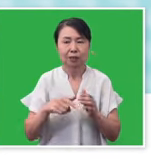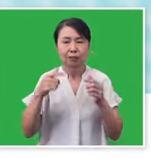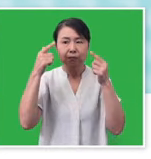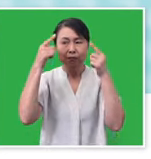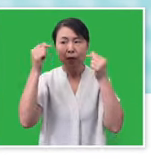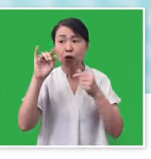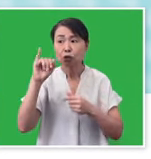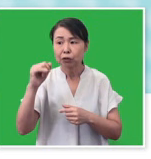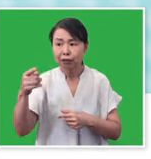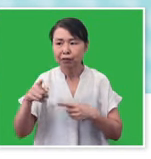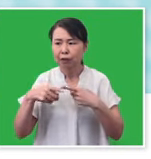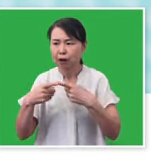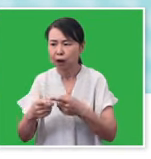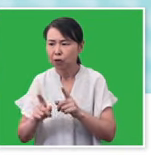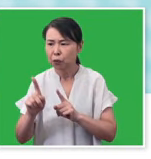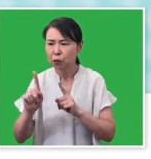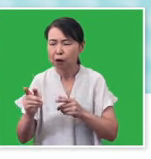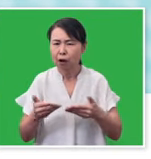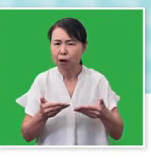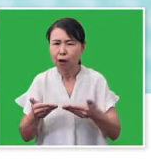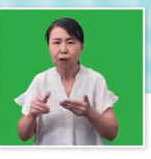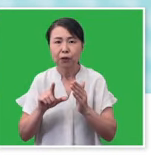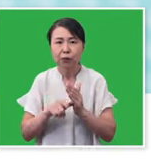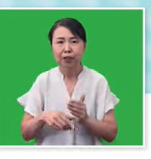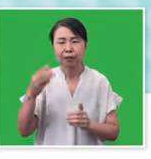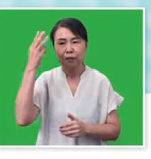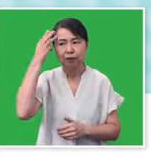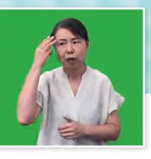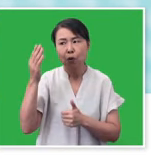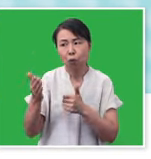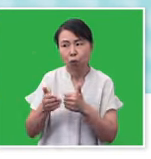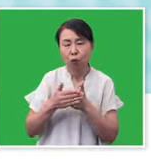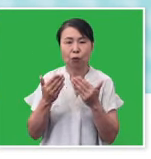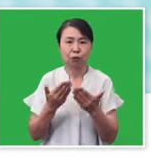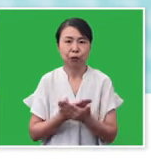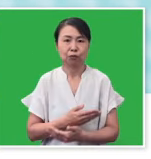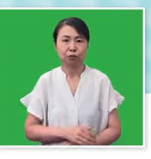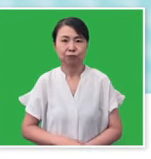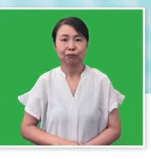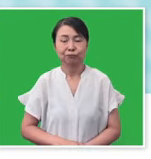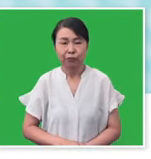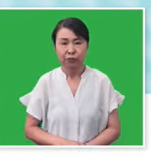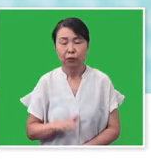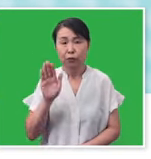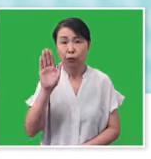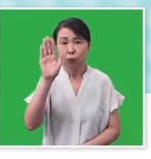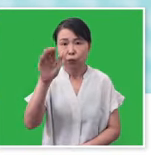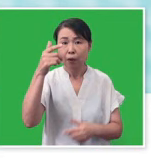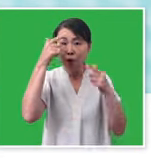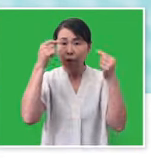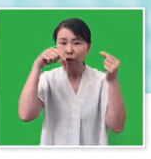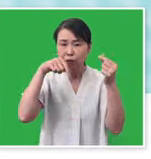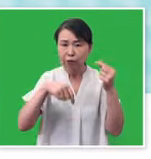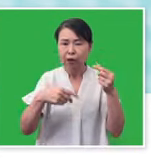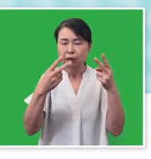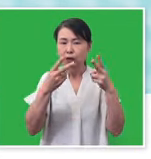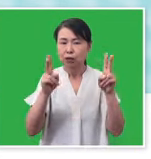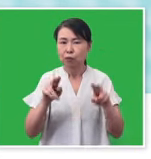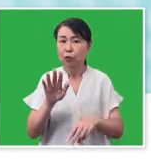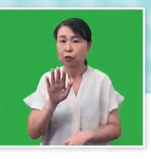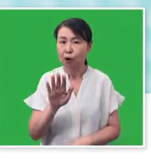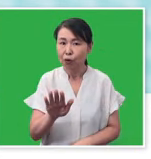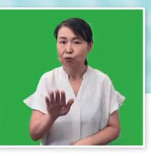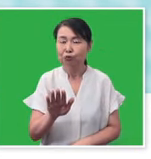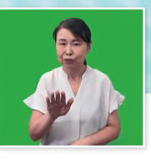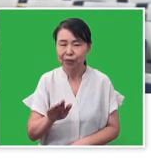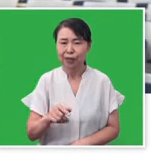今後院に進むかどうかっていう点でもとても参考になる話でした。また今後大学内とかでこういうイベント